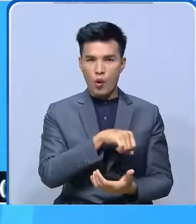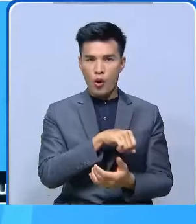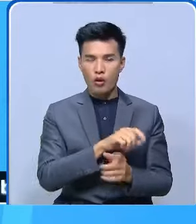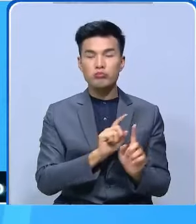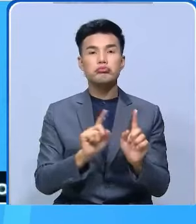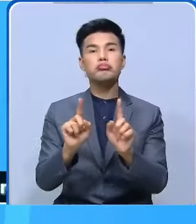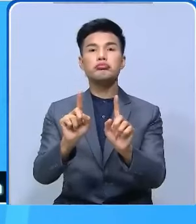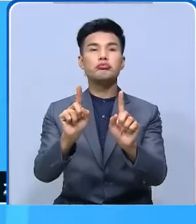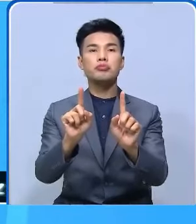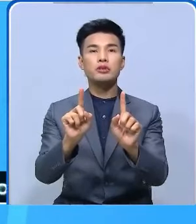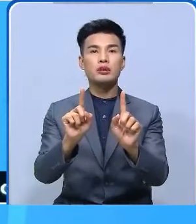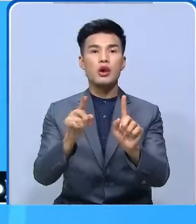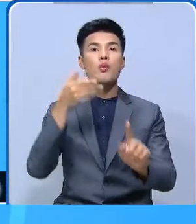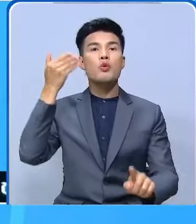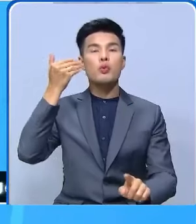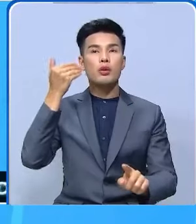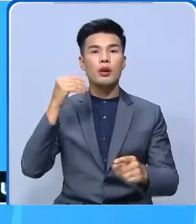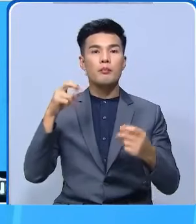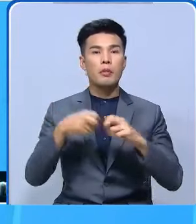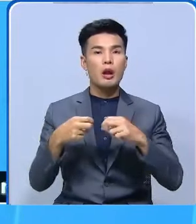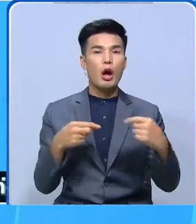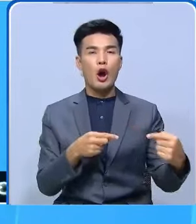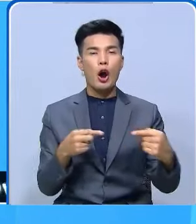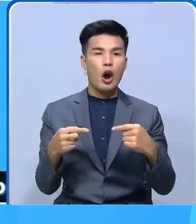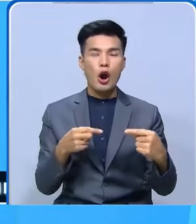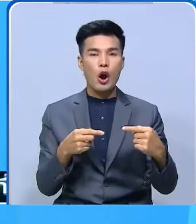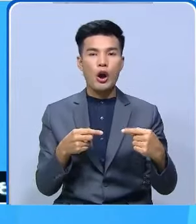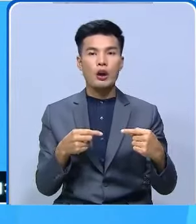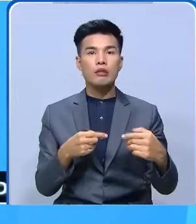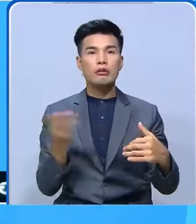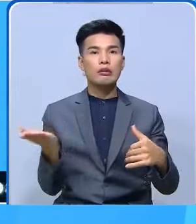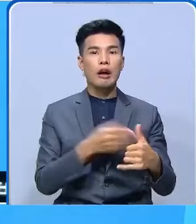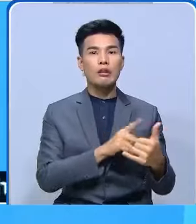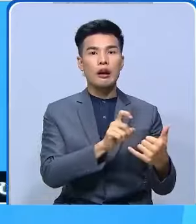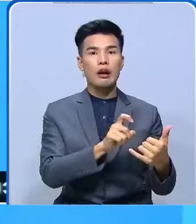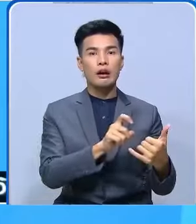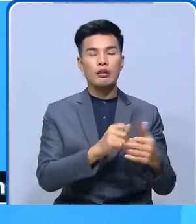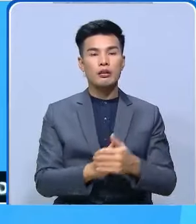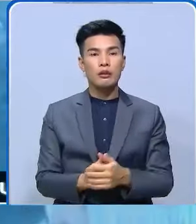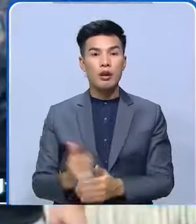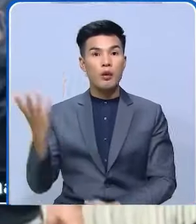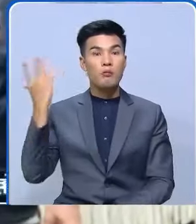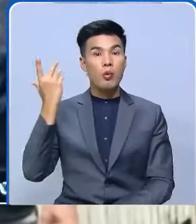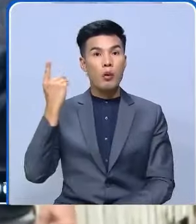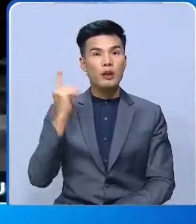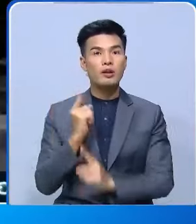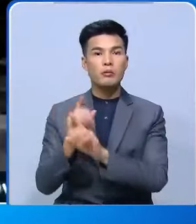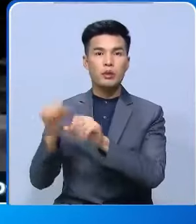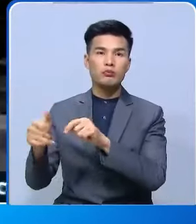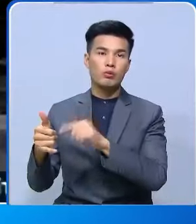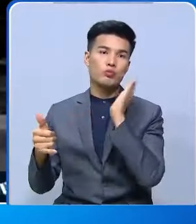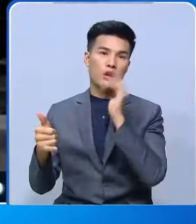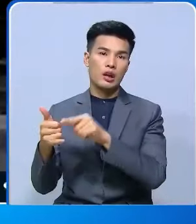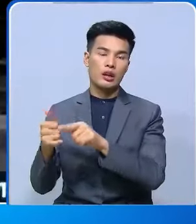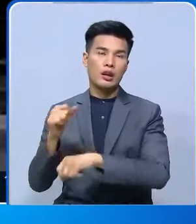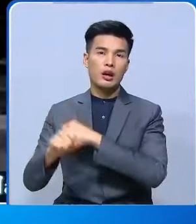จะมีหน้ามีตาคราวนี้ก็เลยมีปัญหากันไม่เข้าใจกันก็เลยจบลงด้วยการฆ่าแกงกันหลังจากเมื่อวานเขาตามไปจับกุมในสังเวียนอ